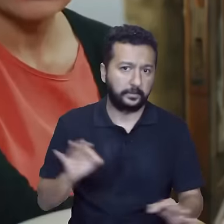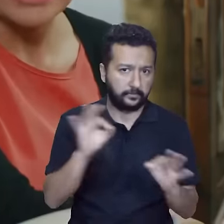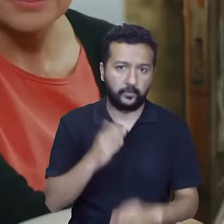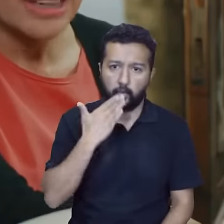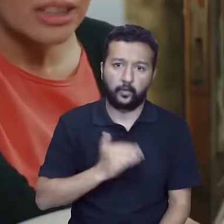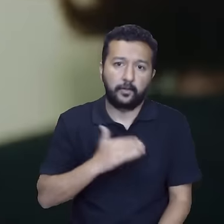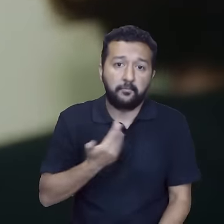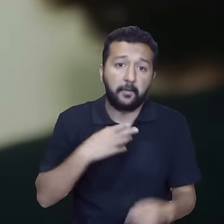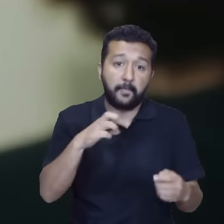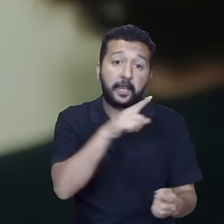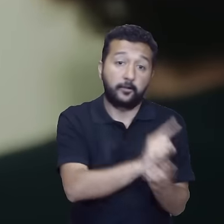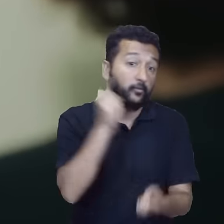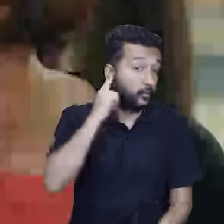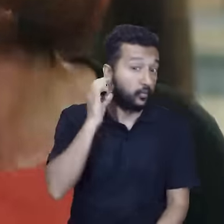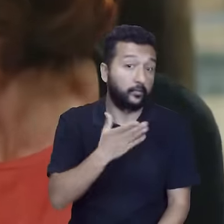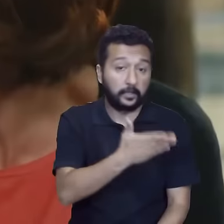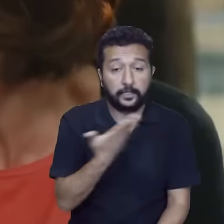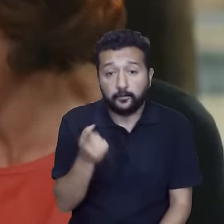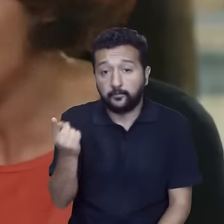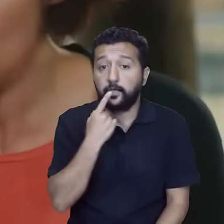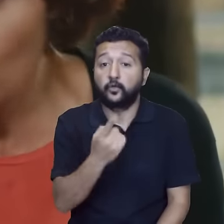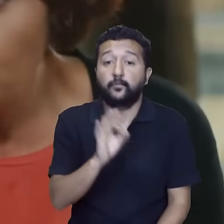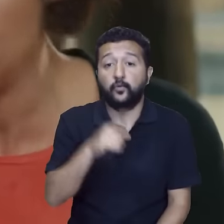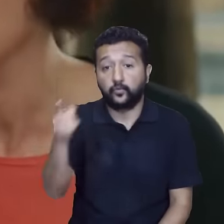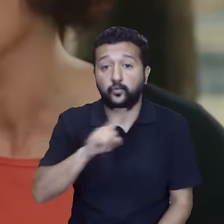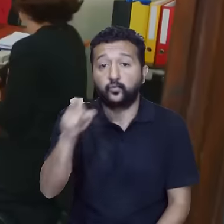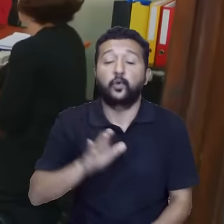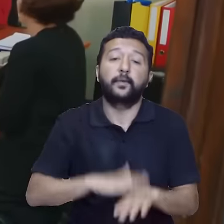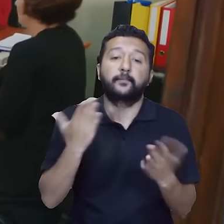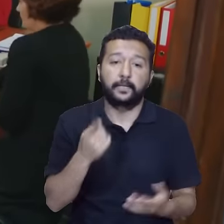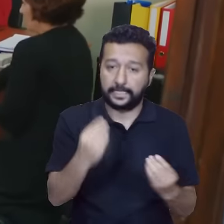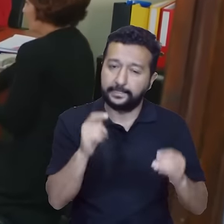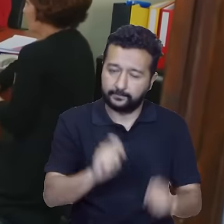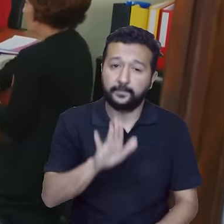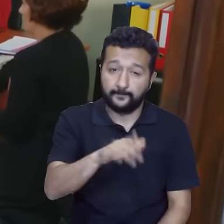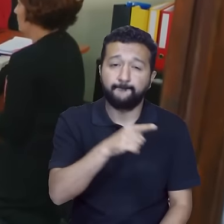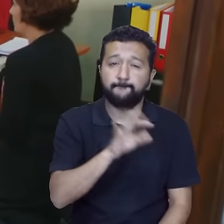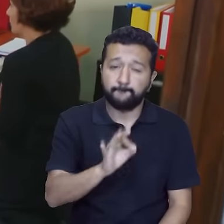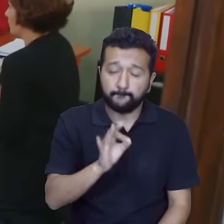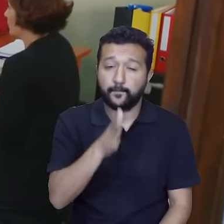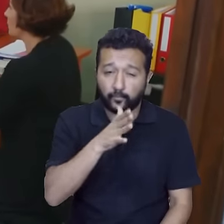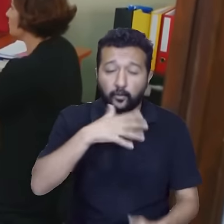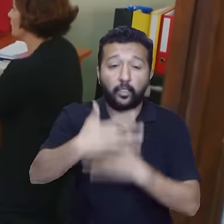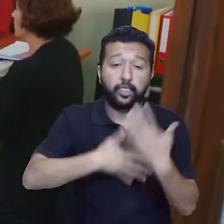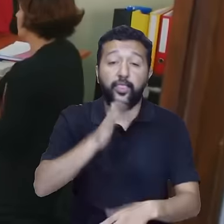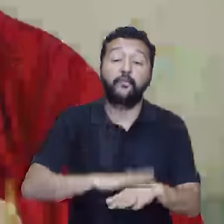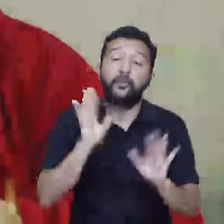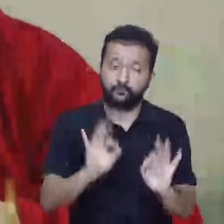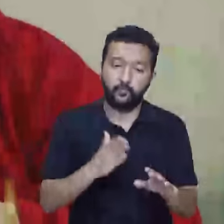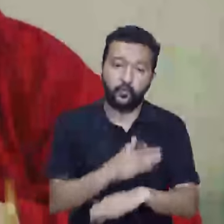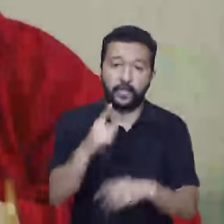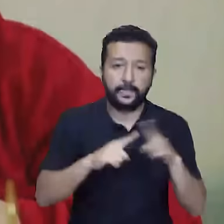söylemedi. Ben de Perran'dan öğrendim zaten. Canıma bir şey söylemeyince sormayayım dedim. İyi etmişsin. Kesin bilgi olmadan ortalığı bulandırmayalım. Bence